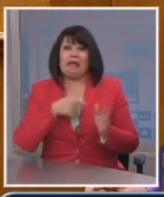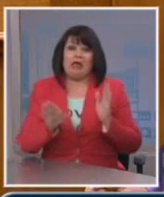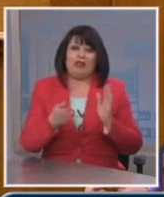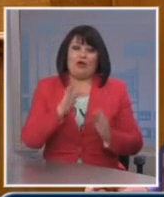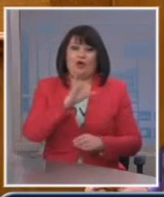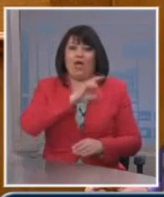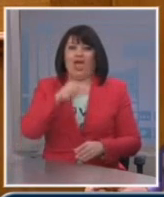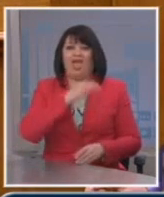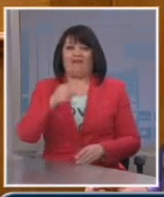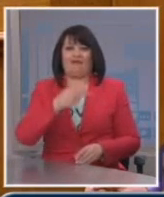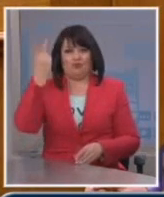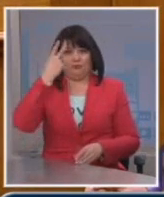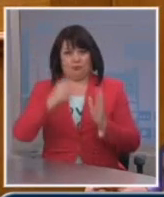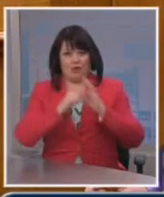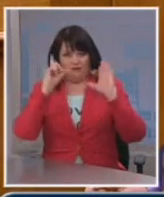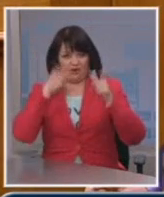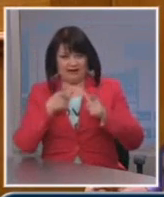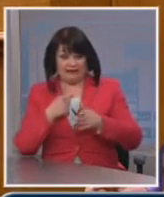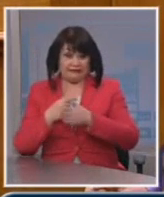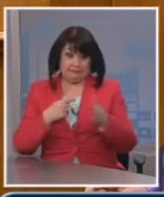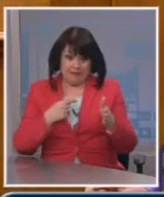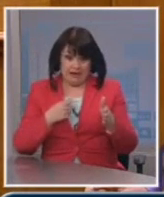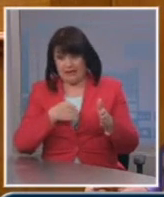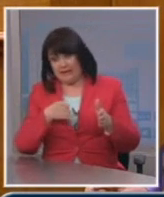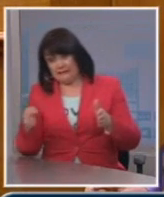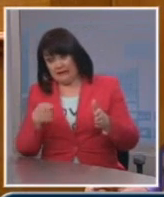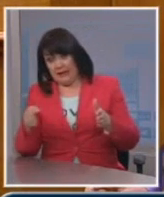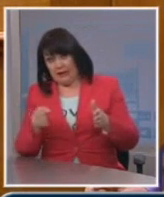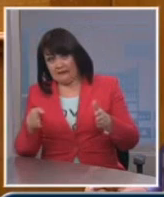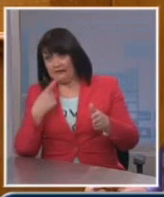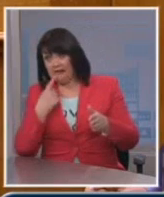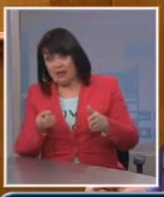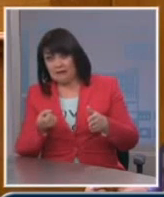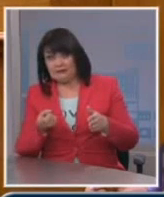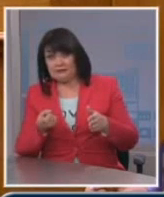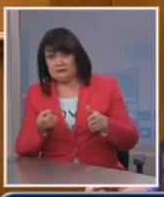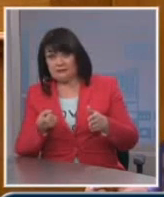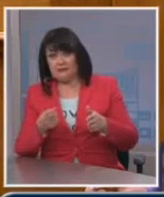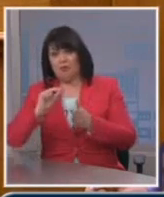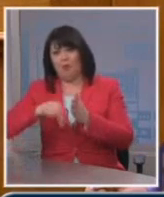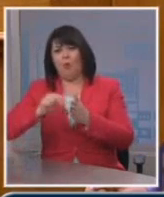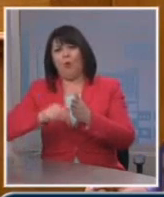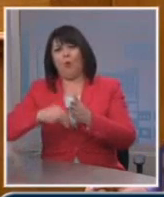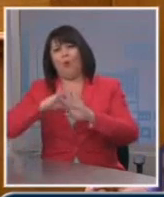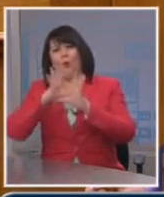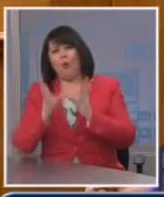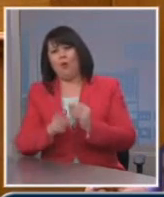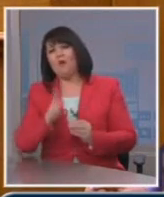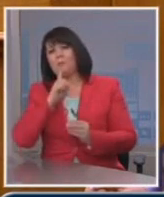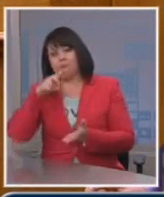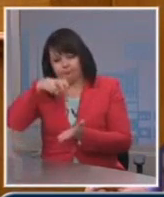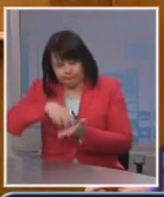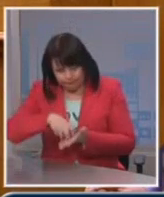και να κατηγορείτε ακόμα και τον Πρόεδρο της Δημοκρατίας και τις ζυγές μέρες ότι τα υπογράφουμε όλα και έχουμε γονατίσει στους